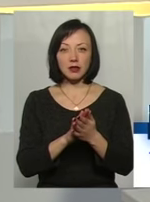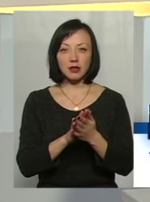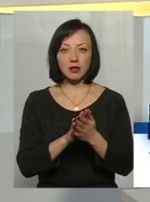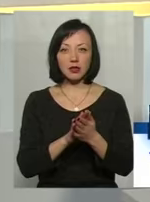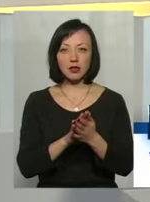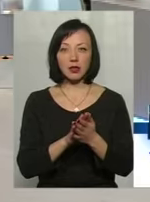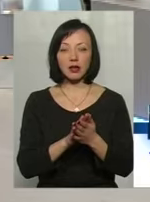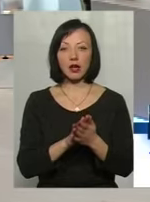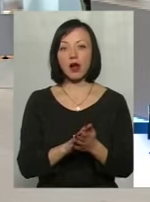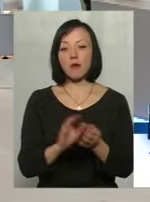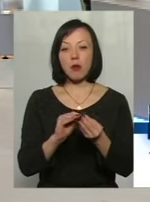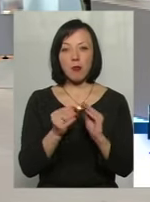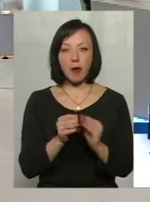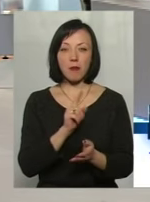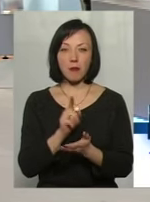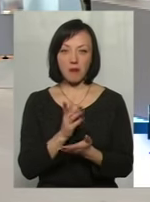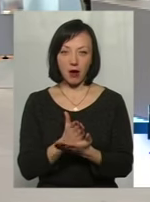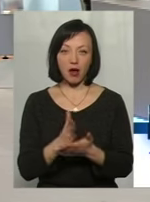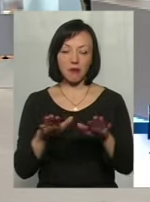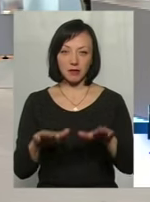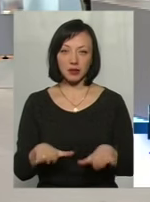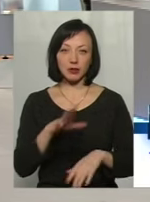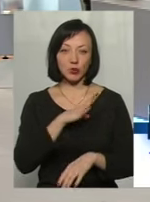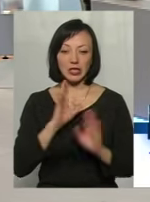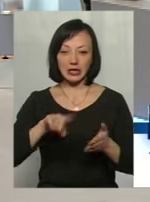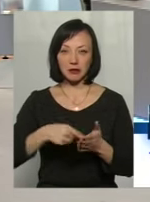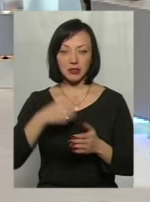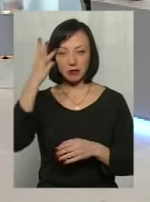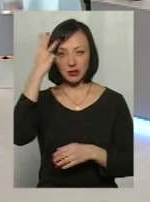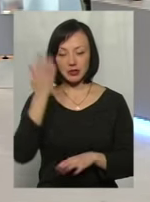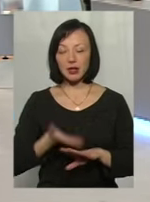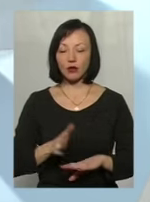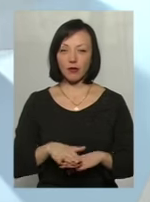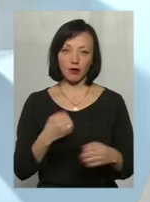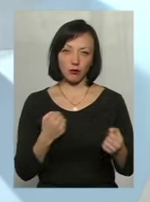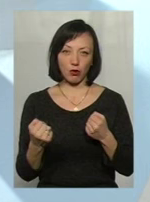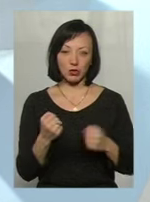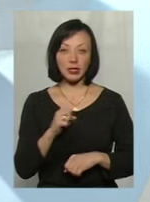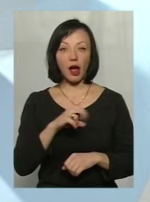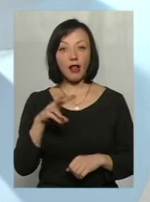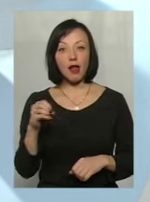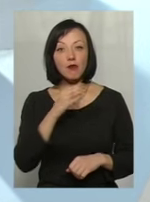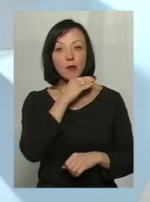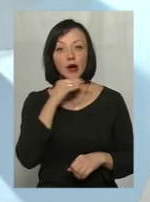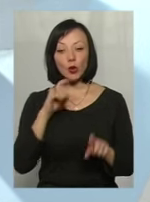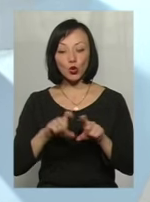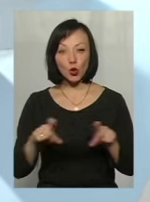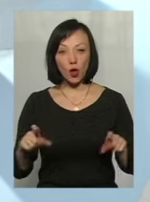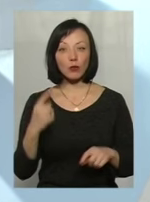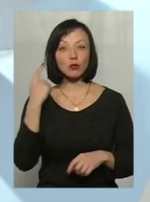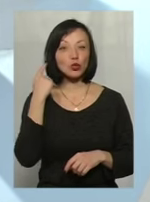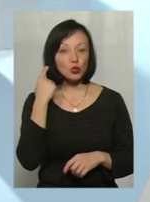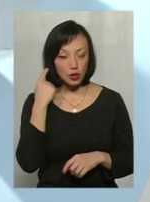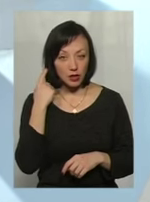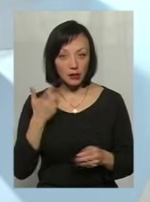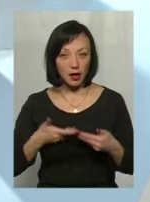звинувачувати, але проблема має місце бути не тільки в місті Хмельницькому. Так. З нею складновато боротися. Але в багатьох школах нас почули, і